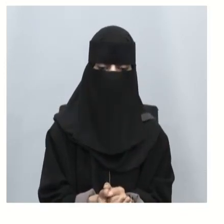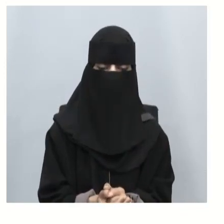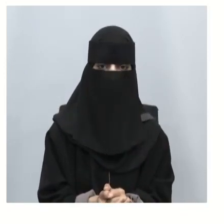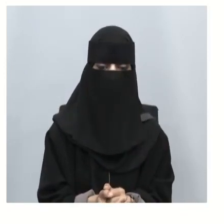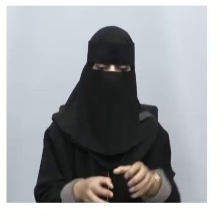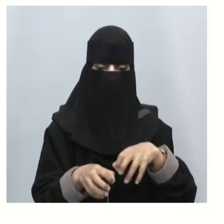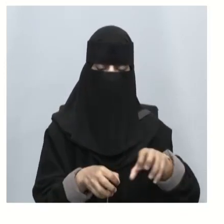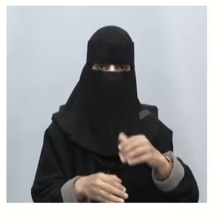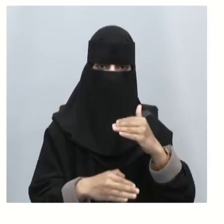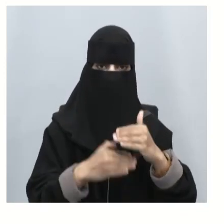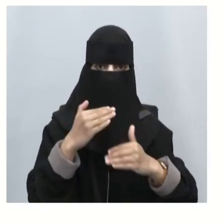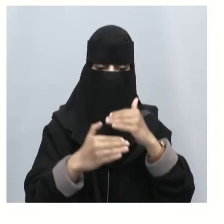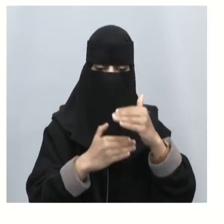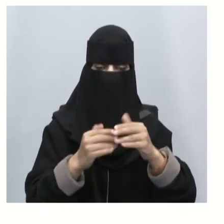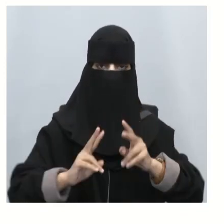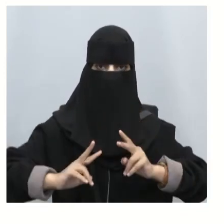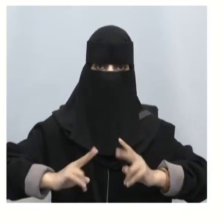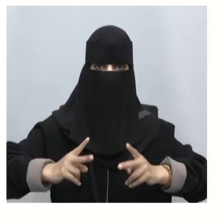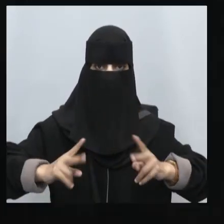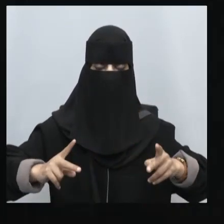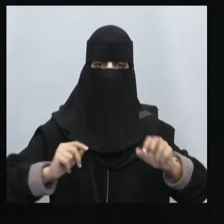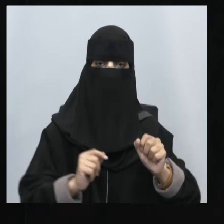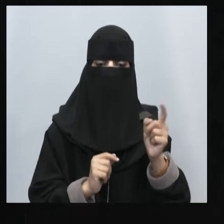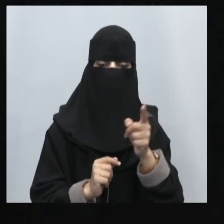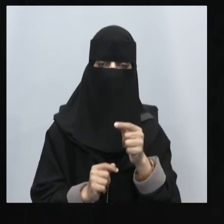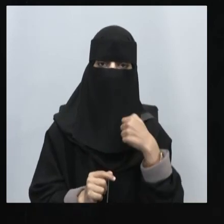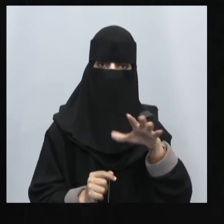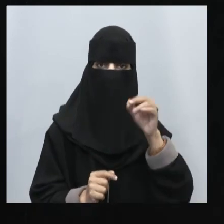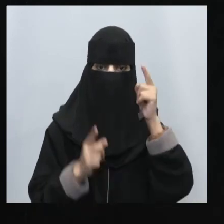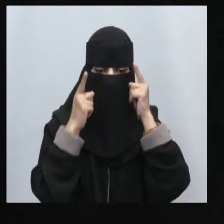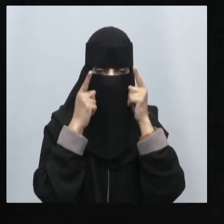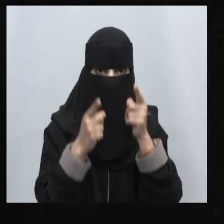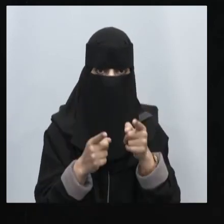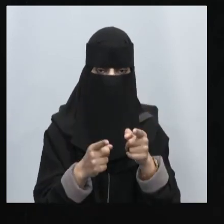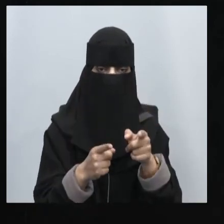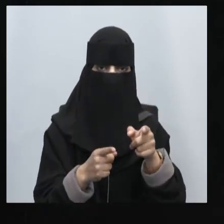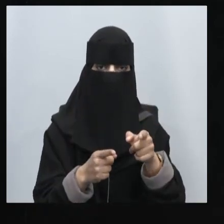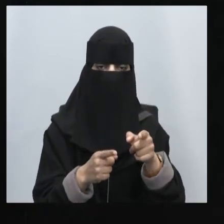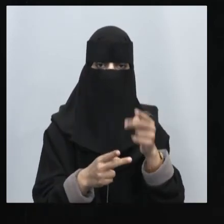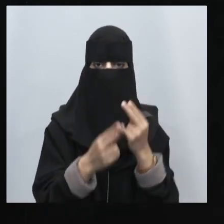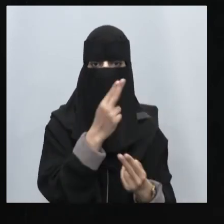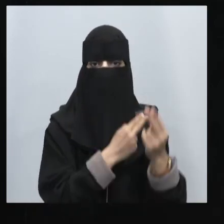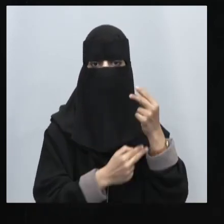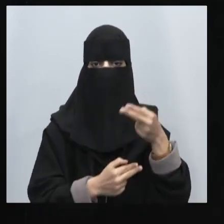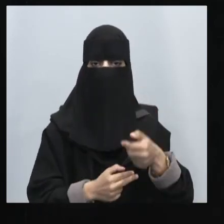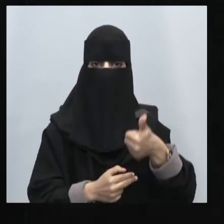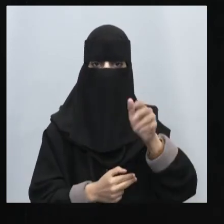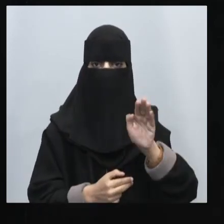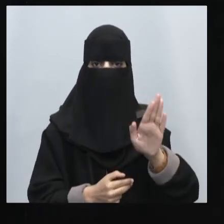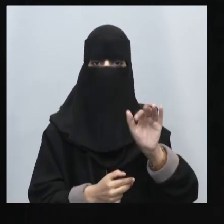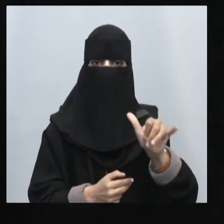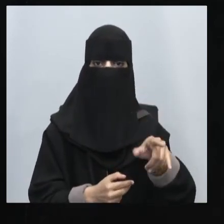بالجوانب الحضاريه المتنوعه للدوله ولعل ابرز ما يميز التاريخ العباسي طلابي